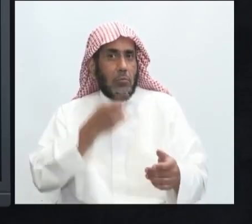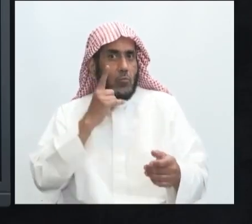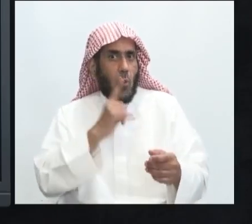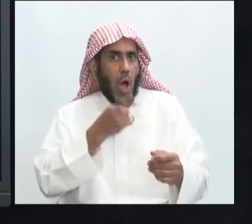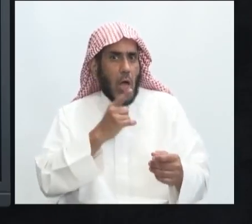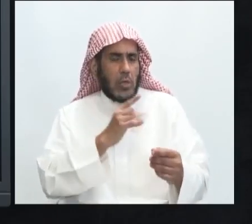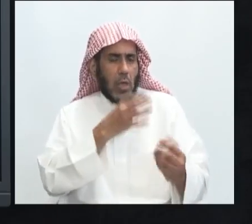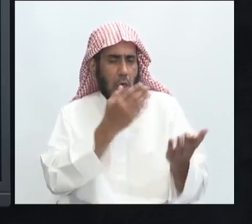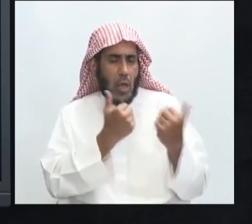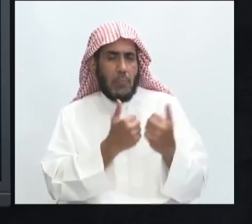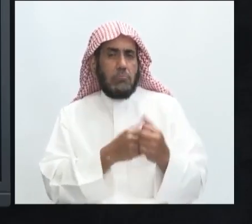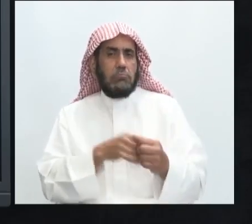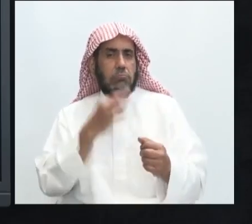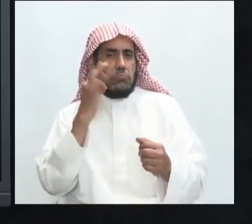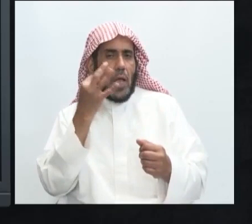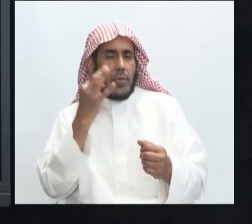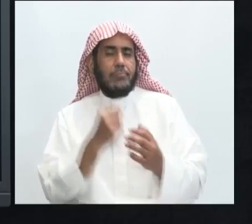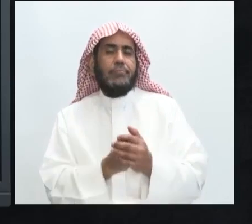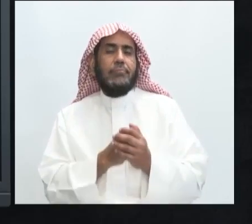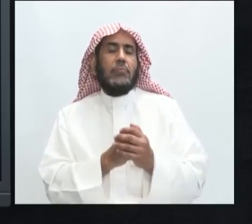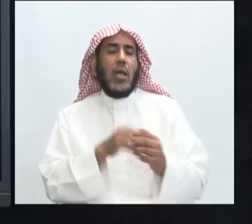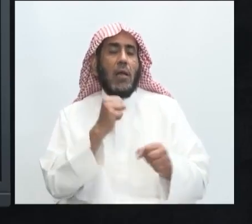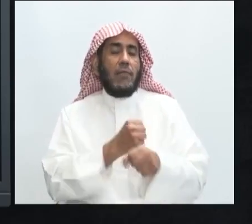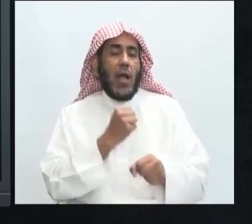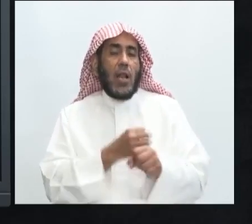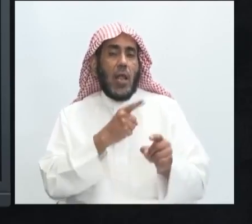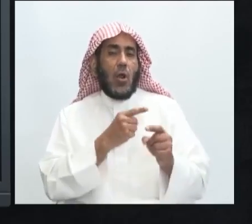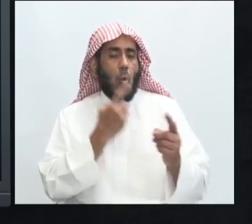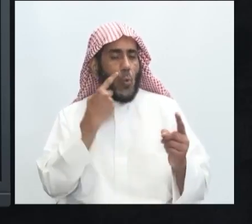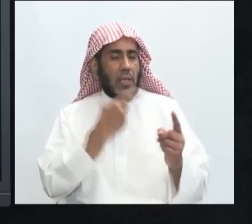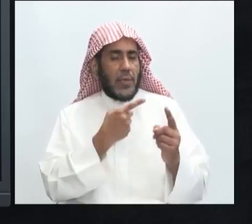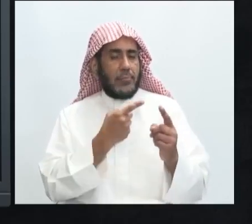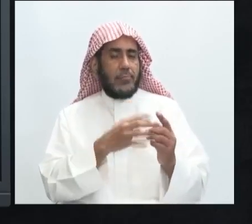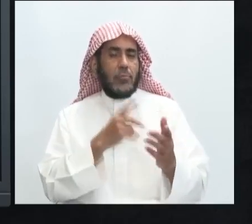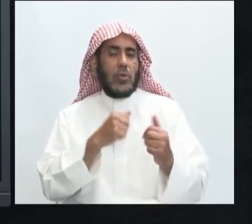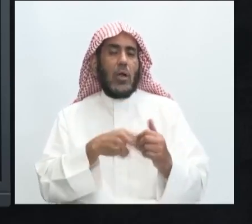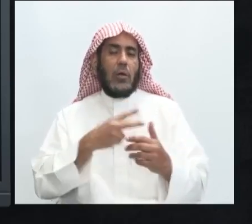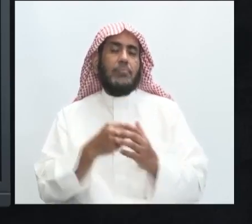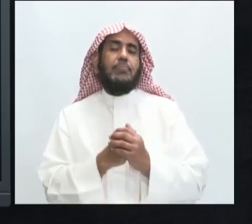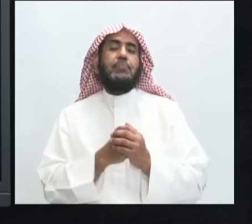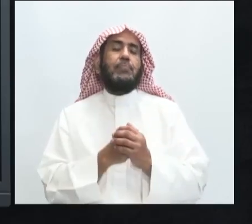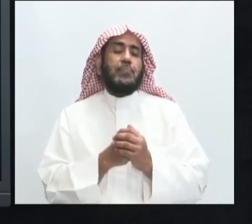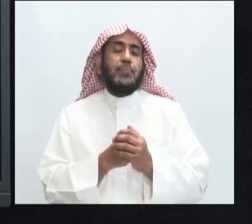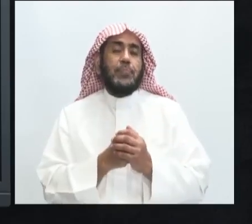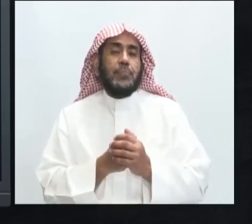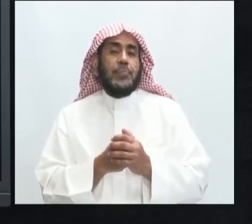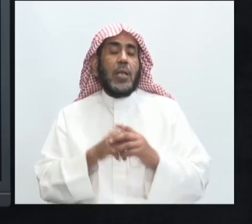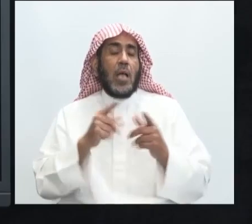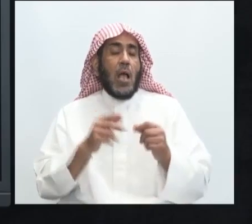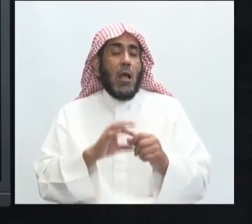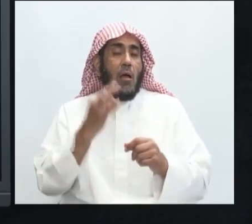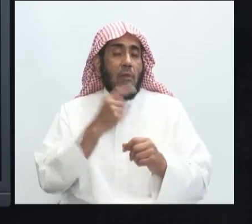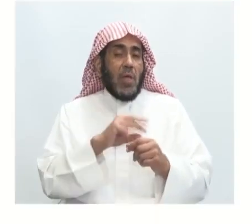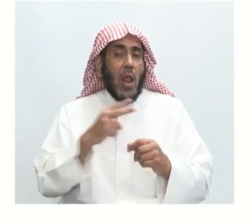ايضا اقترب لترى ما تفعل افعل ذلك وسترى مثلا او ستجد شيئا اخر كذلك في